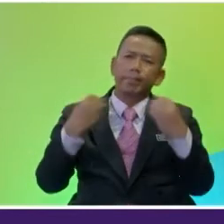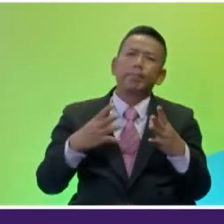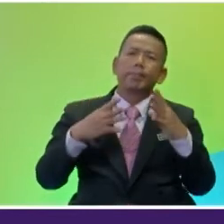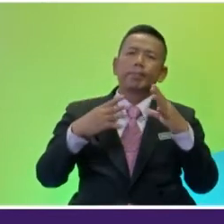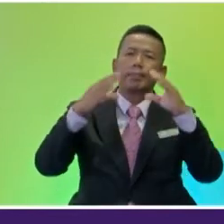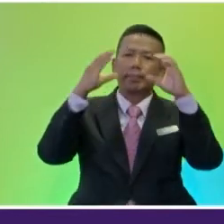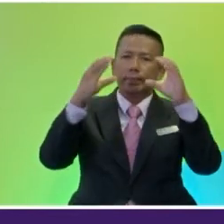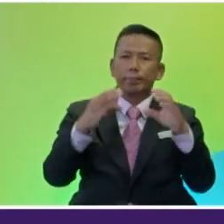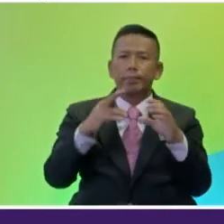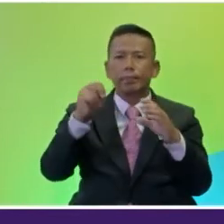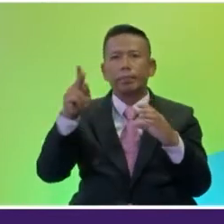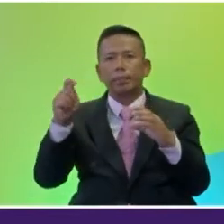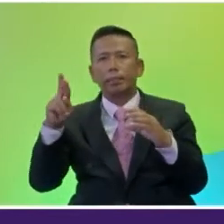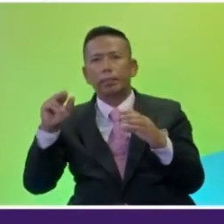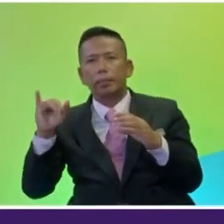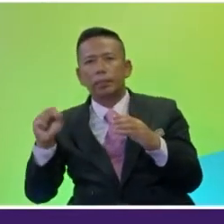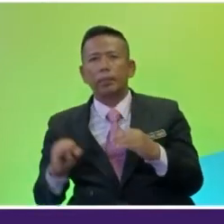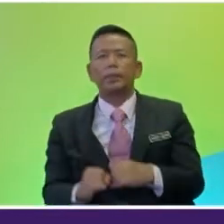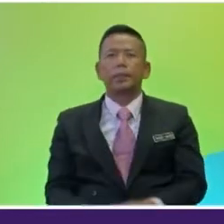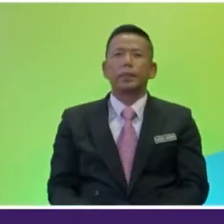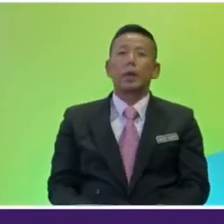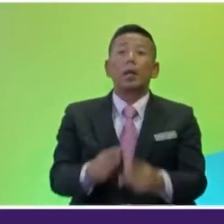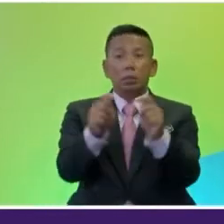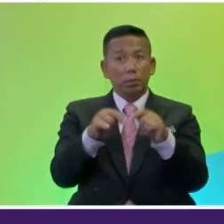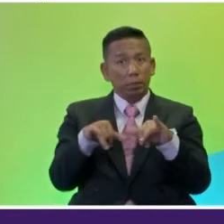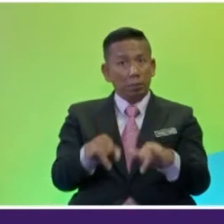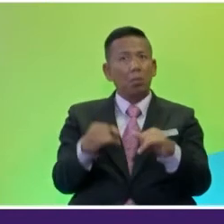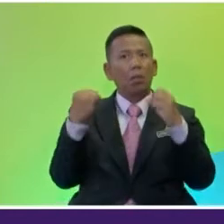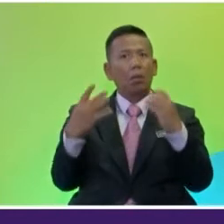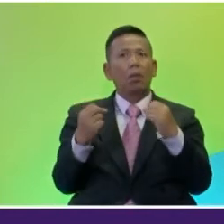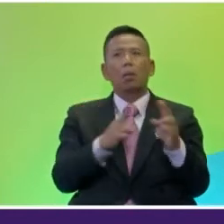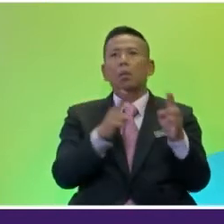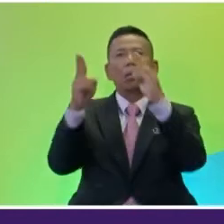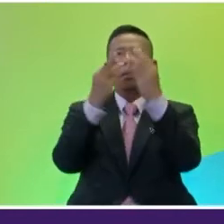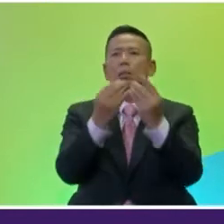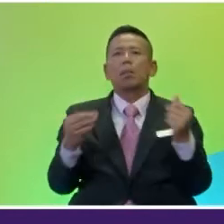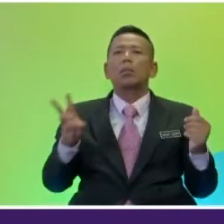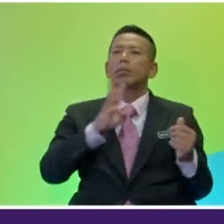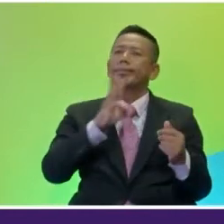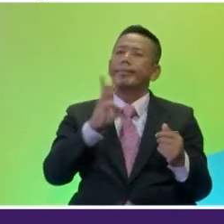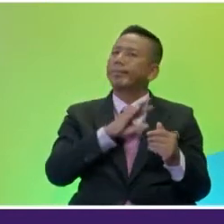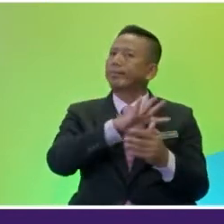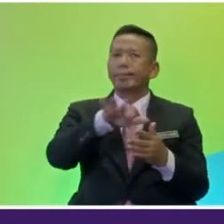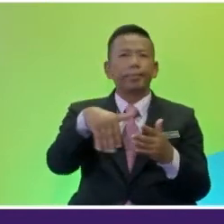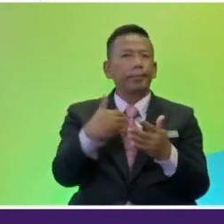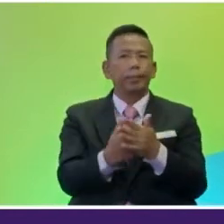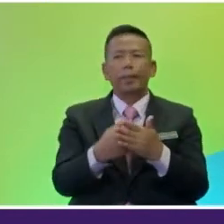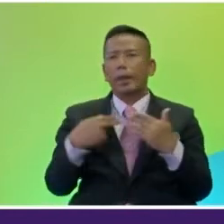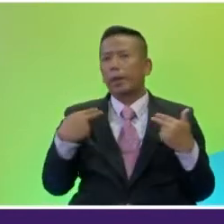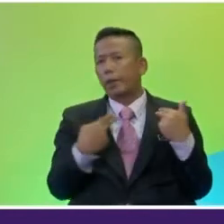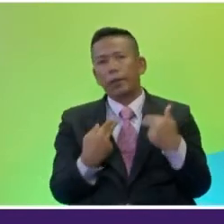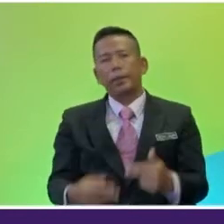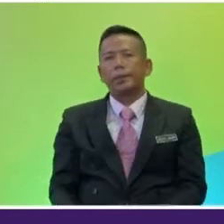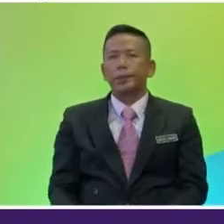saprofit dan juga klorofil Menurut kalian habitatnya pula berbagai udara tanah air ke semua organisme dan juga bahan